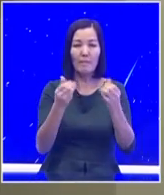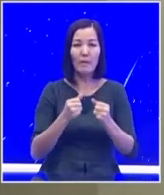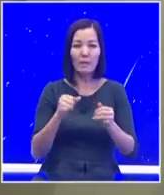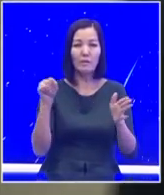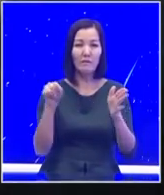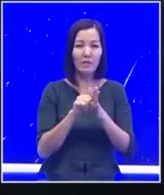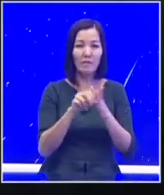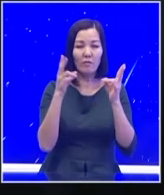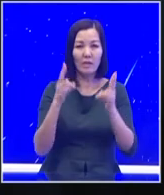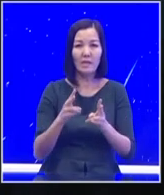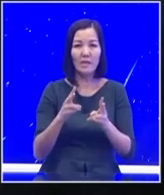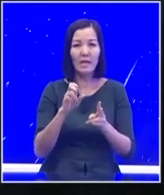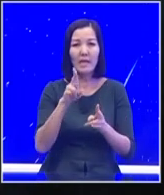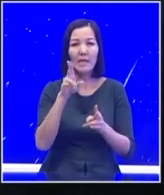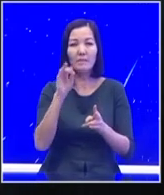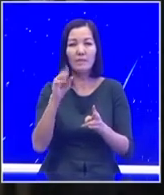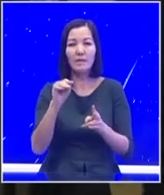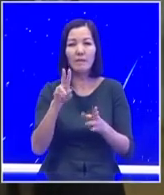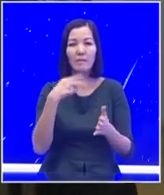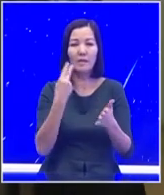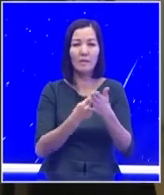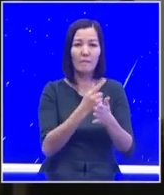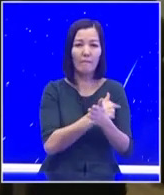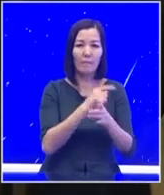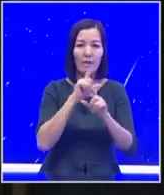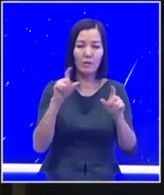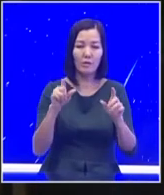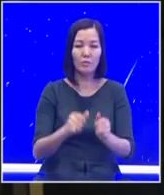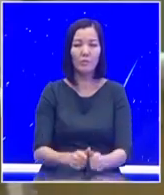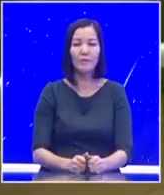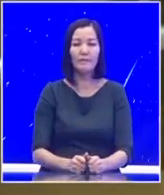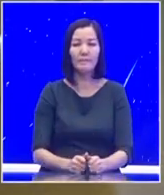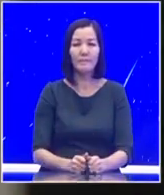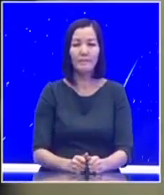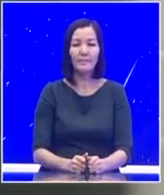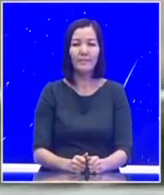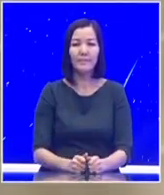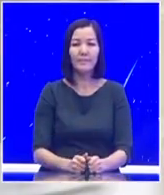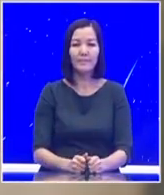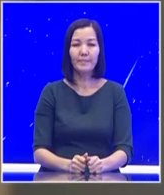Получивший ножевое ранение экспедитор госпитализирован в больницу.